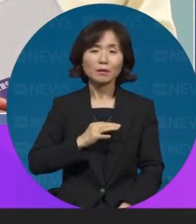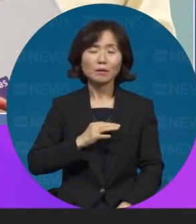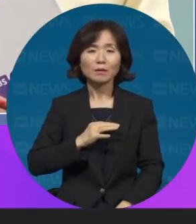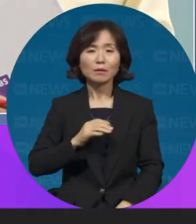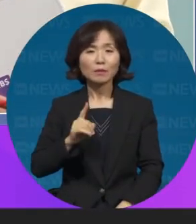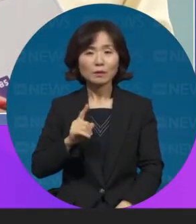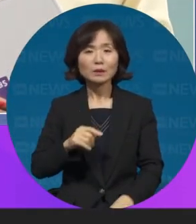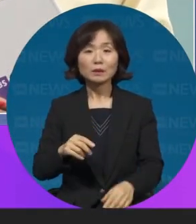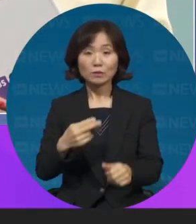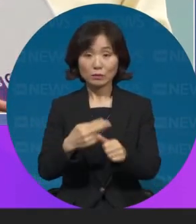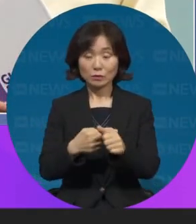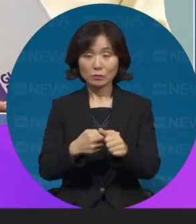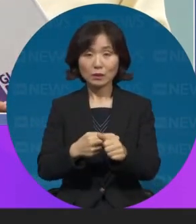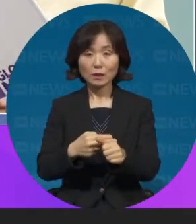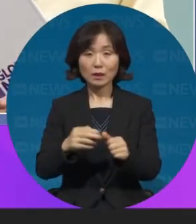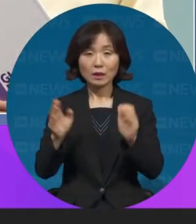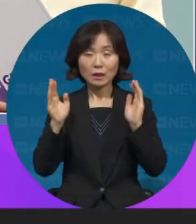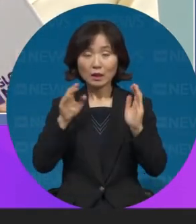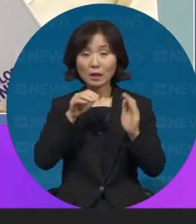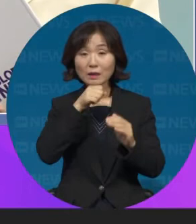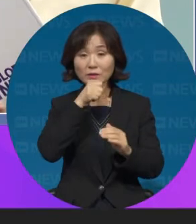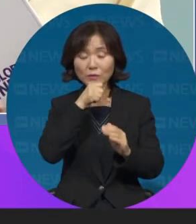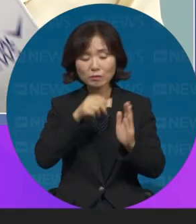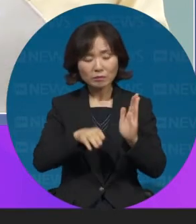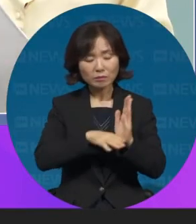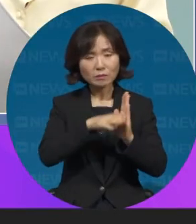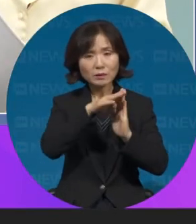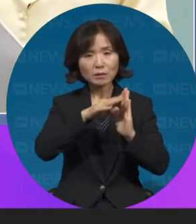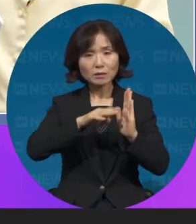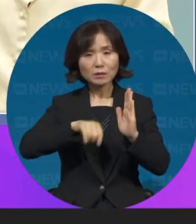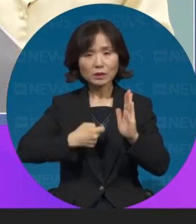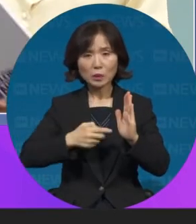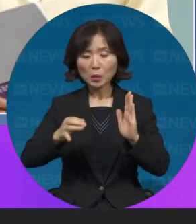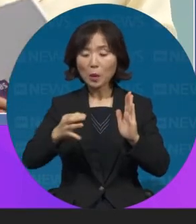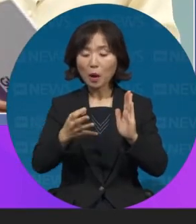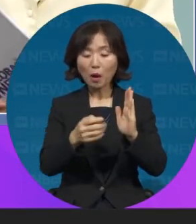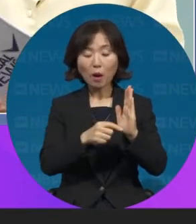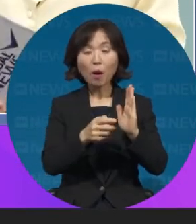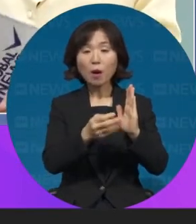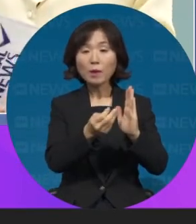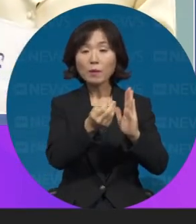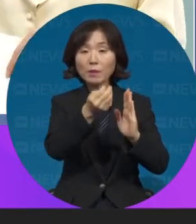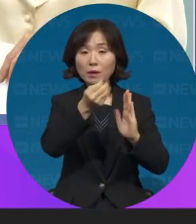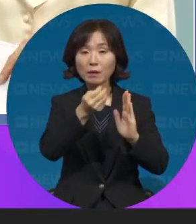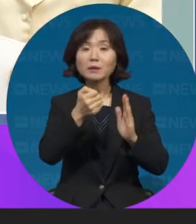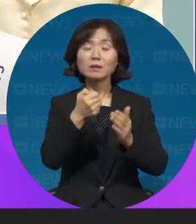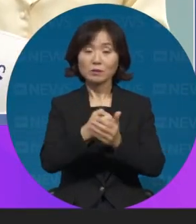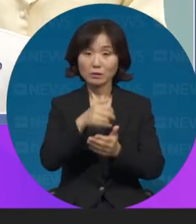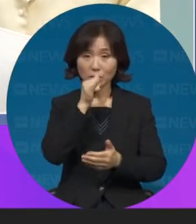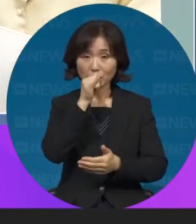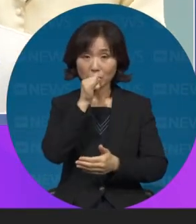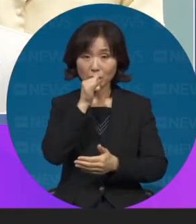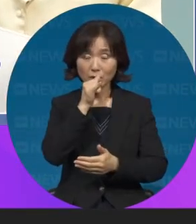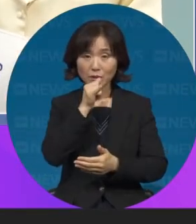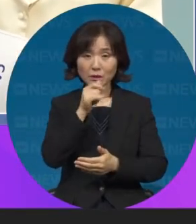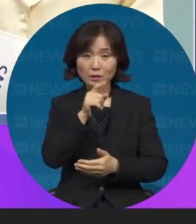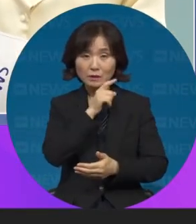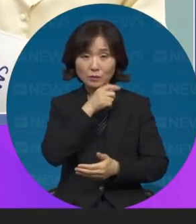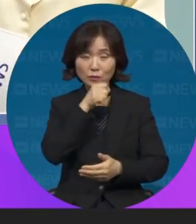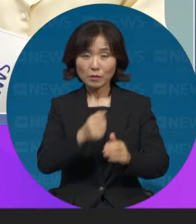건 이 교수는 학점 등급에 따라서 자신이 받아야 할 금액까지 책정했다고 하는데요. 가장